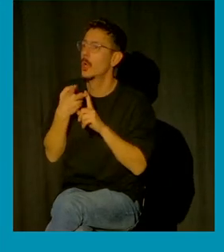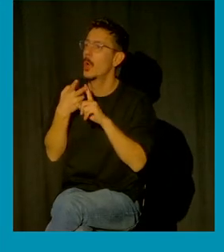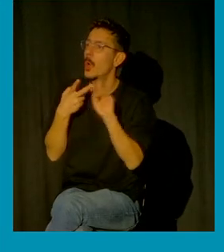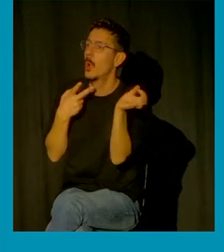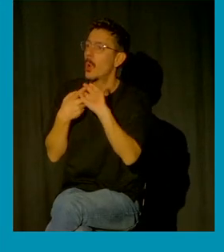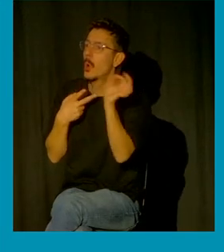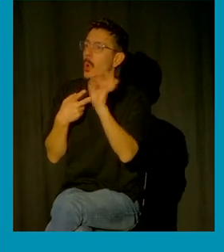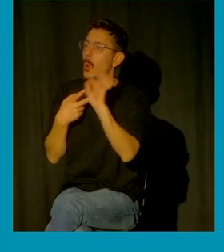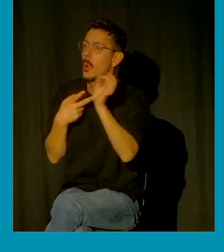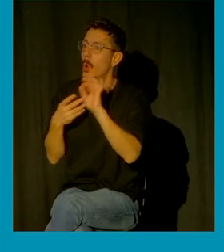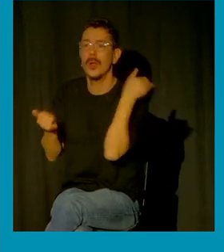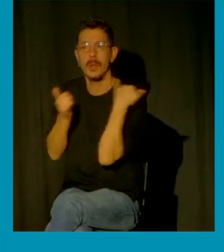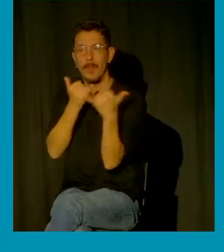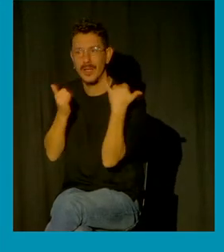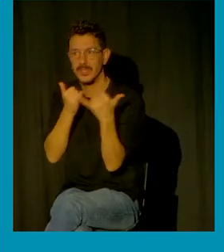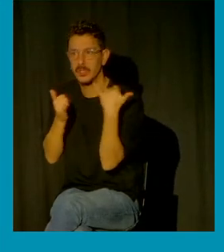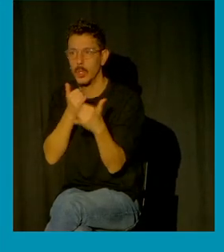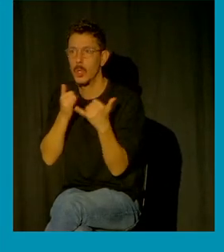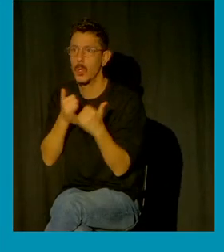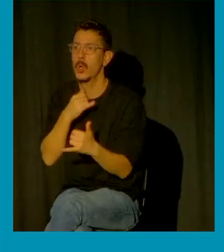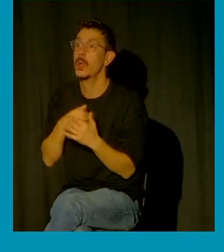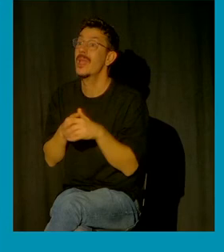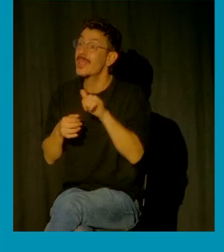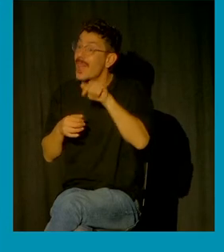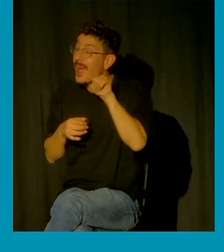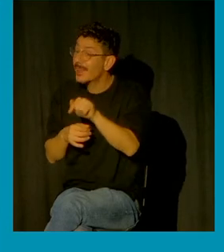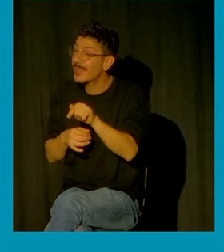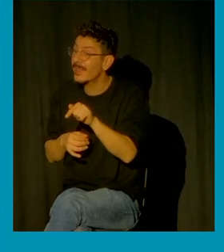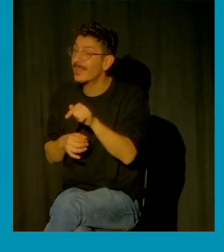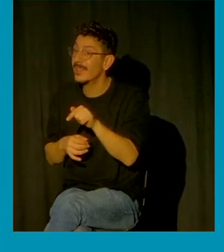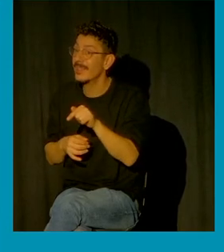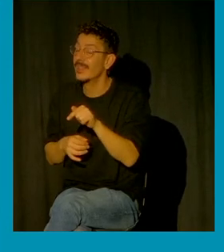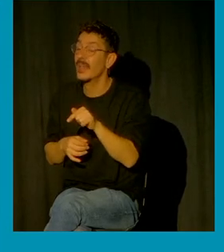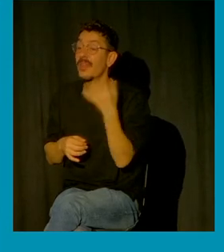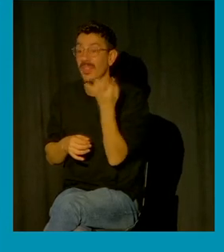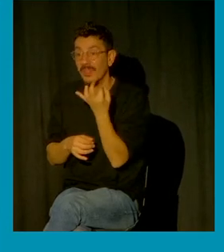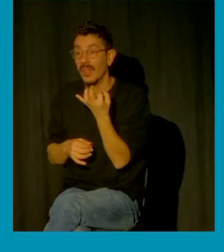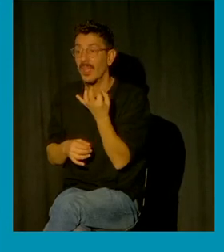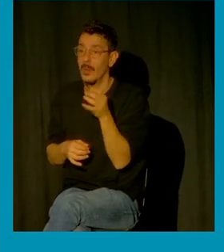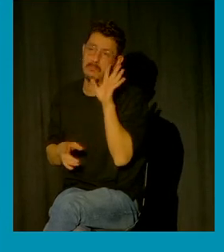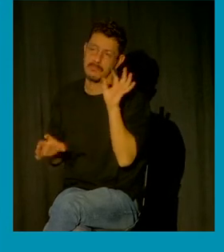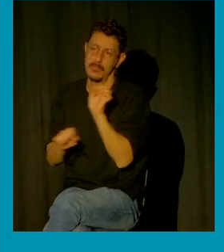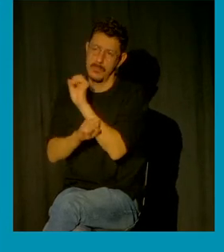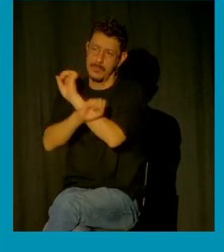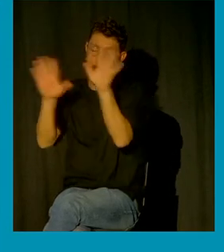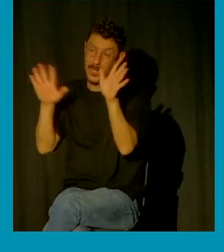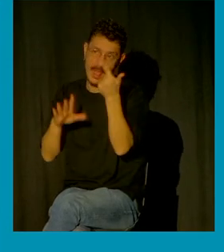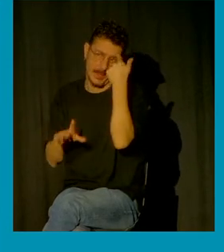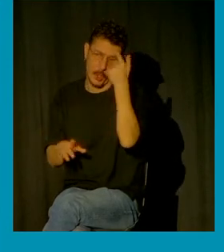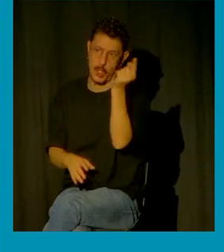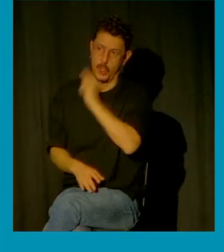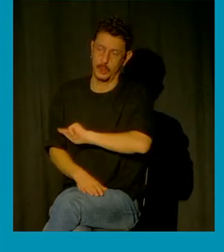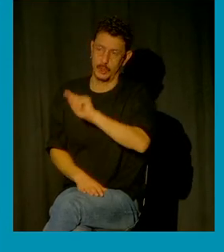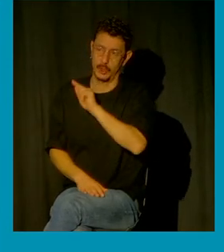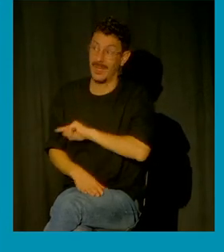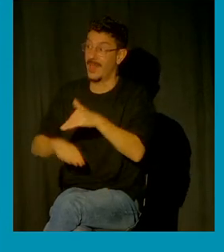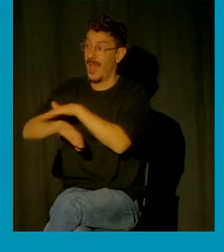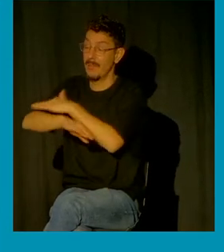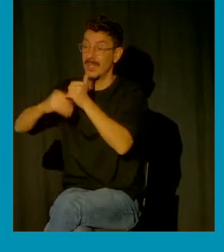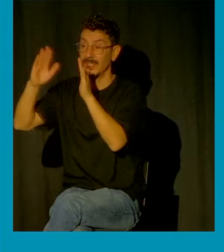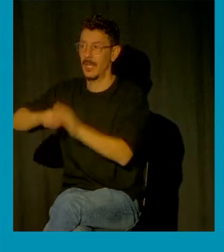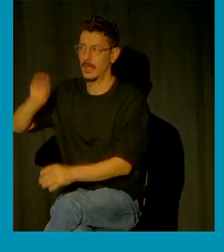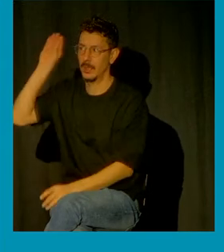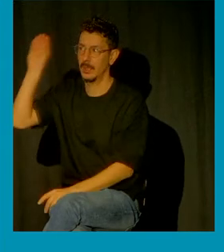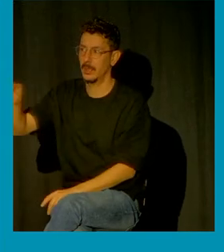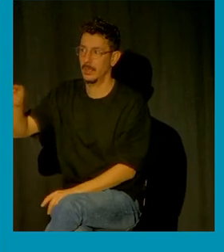reparació i aquí cal evidentment ser conscients que les administracions públiques